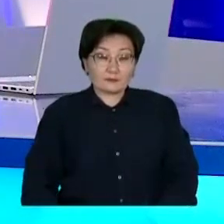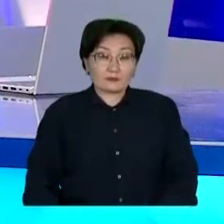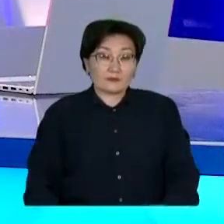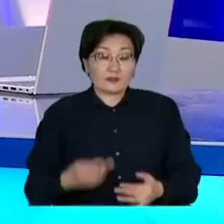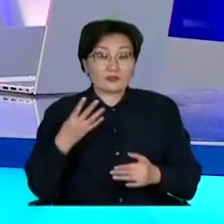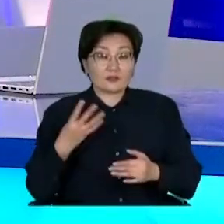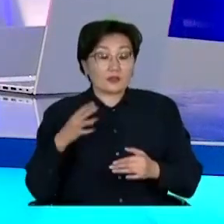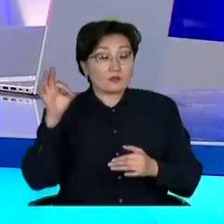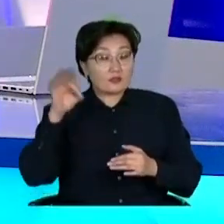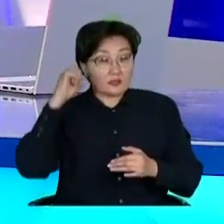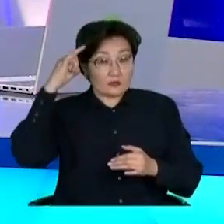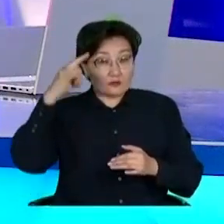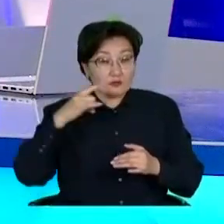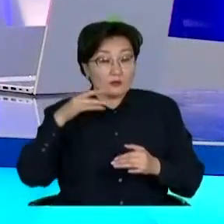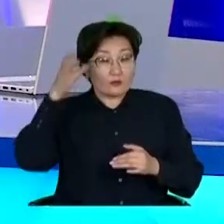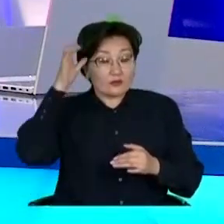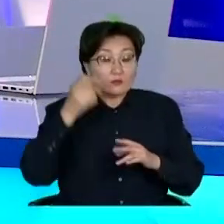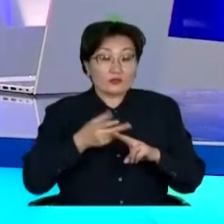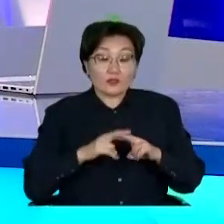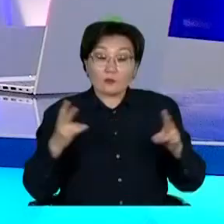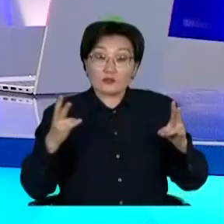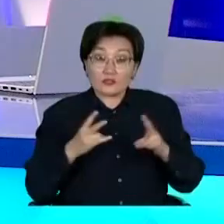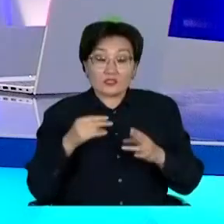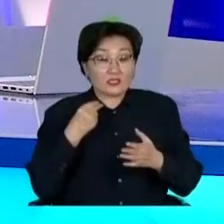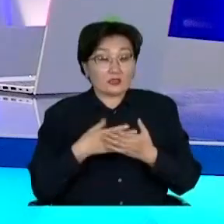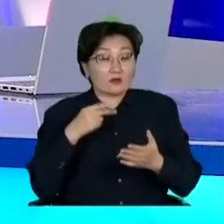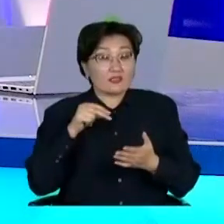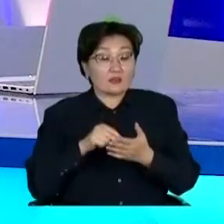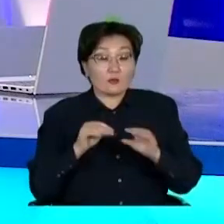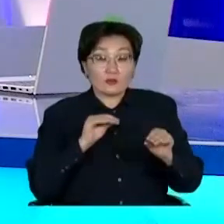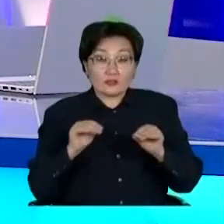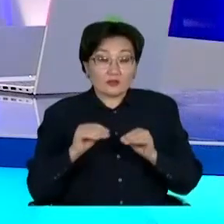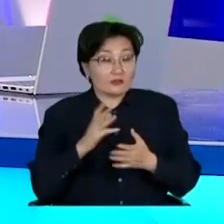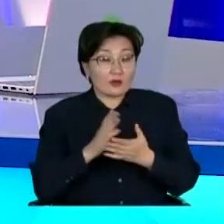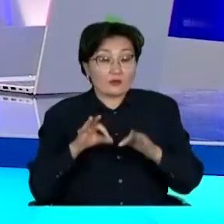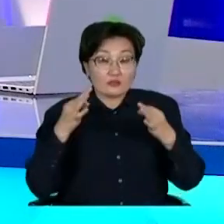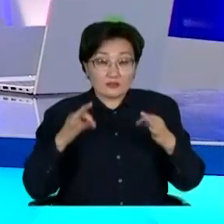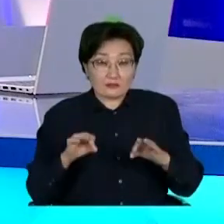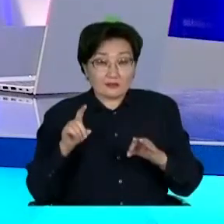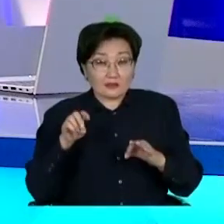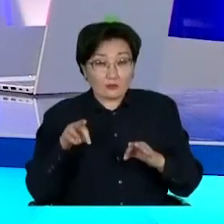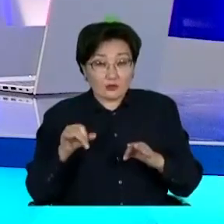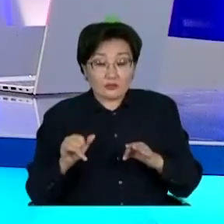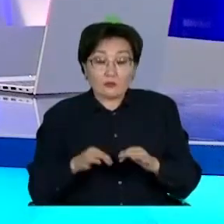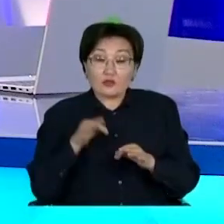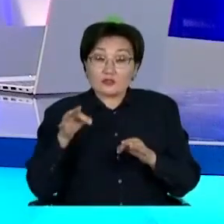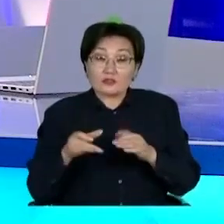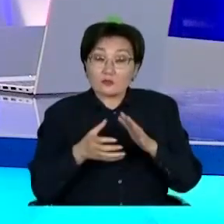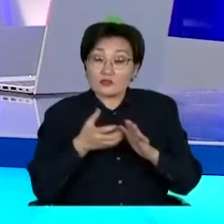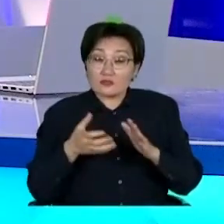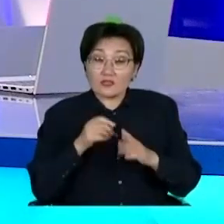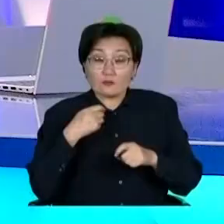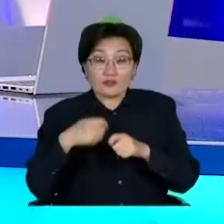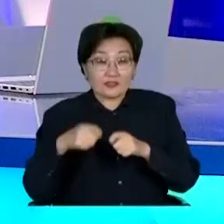44 про казахстанских учёных которым необходимо дорогостоящее оборудование не имеют доступа к нему А в регионах не хватает